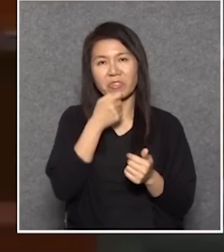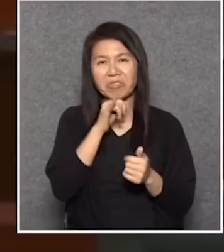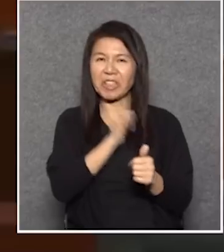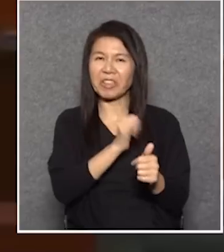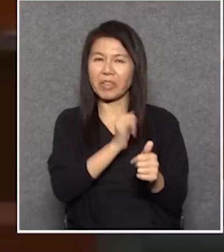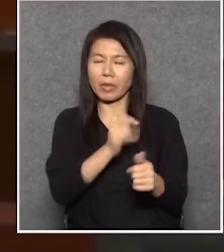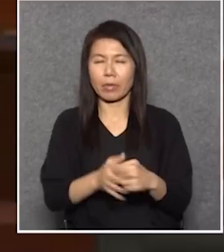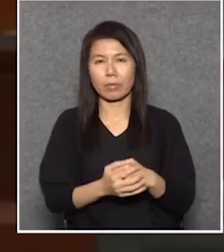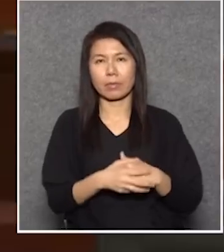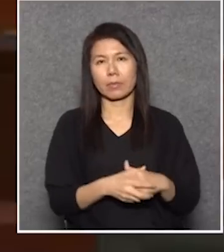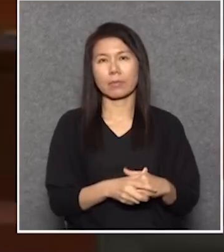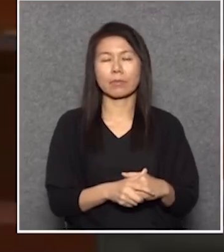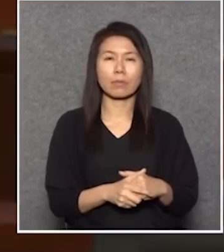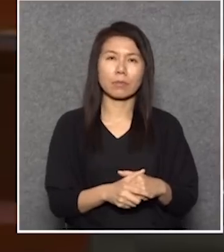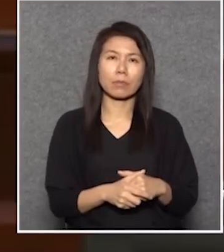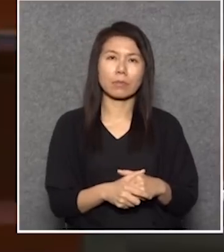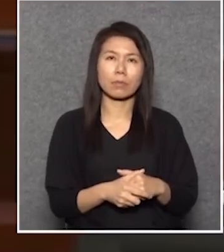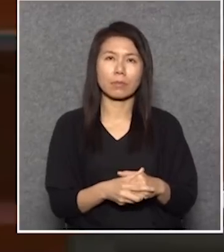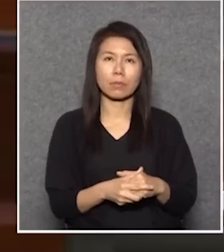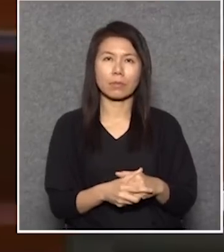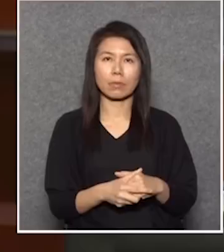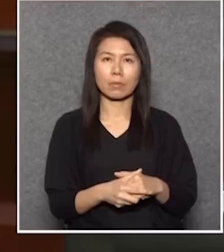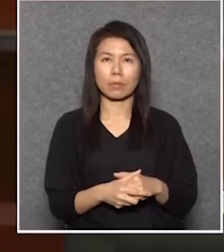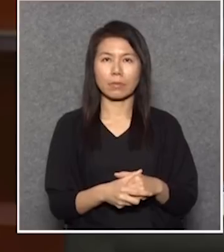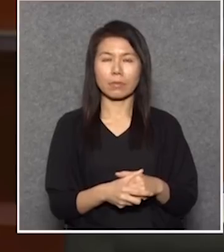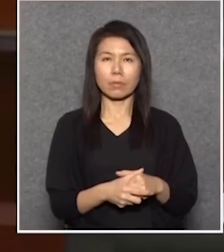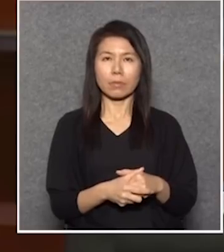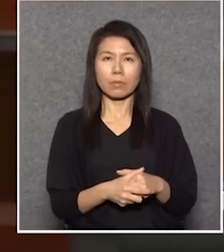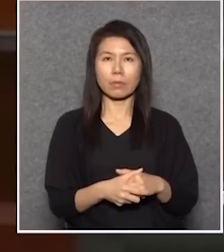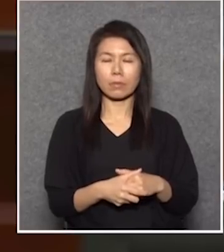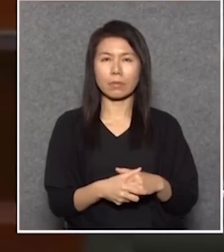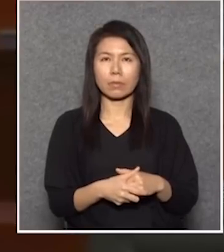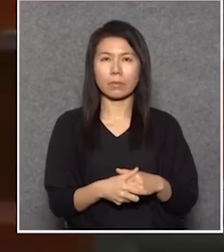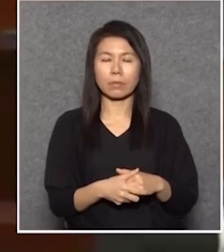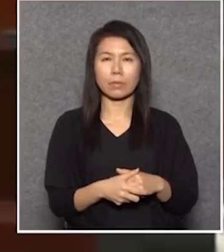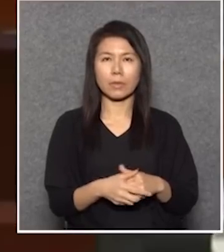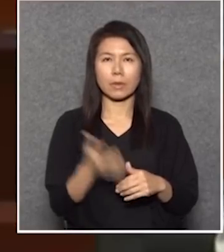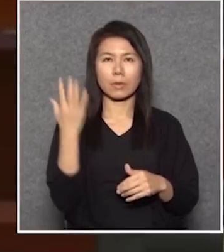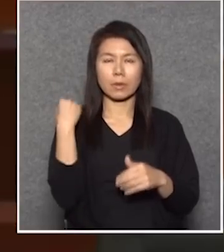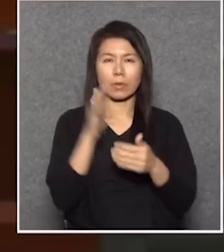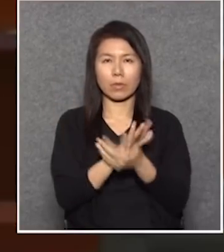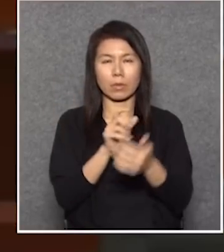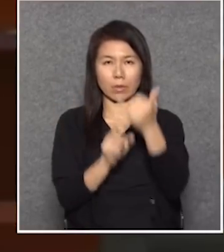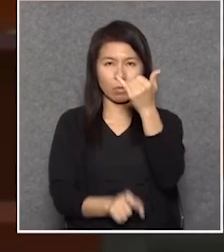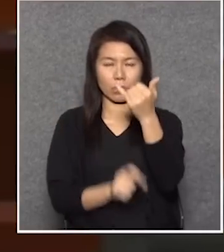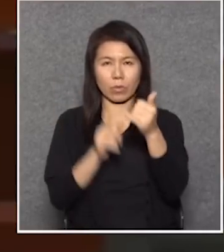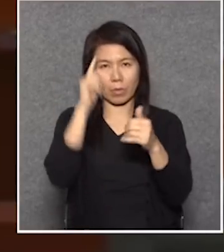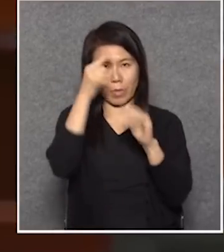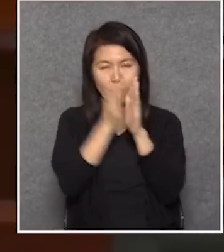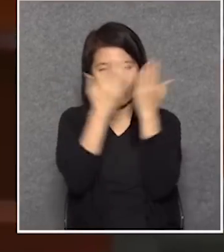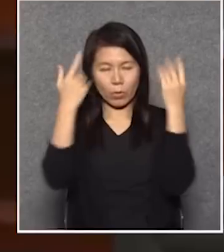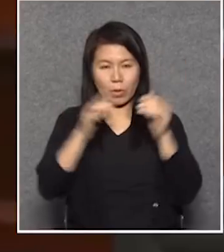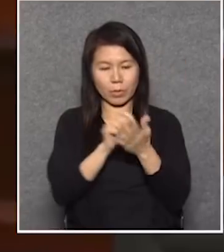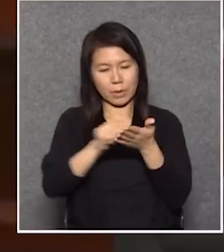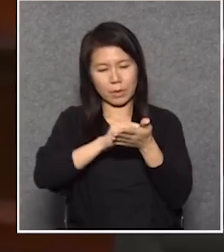咪？佢喺呢個舊年六月咧，《明報》有一篇文咧，就話我哋個